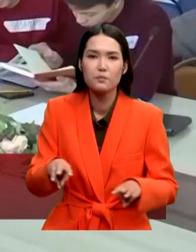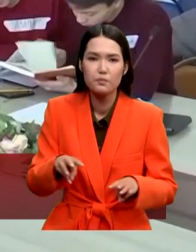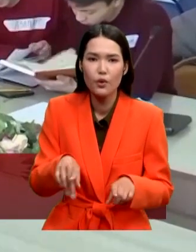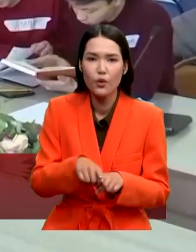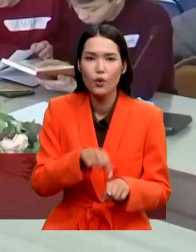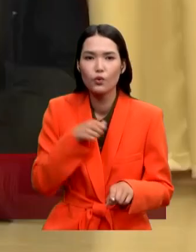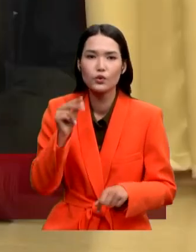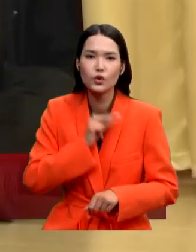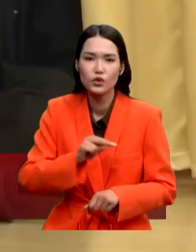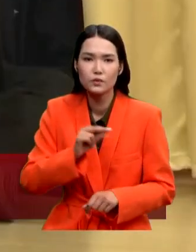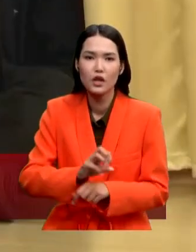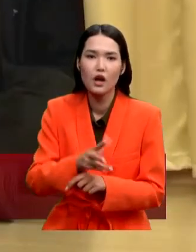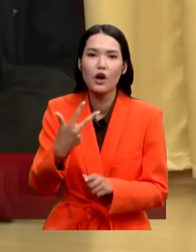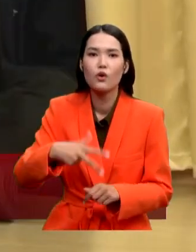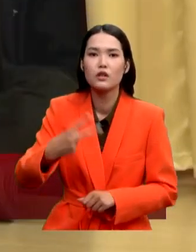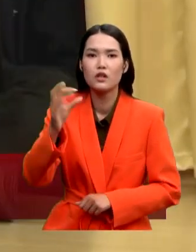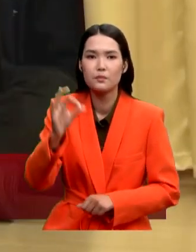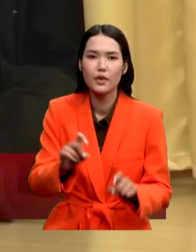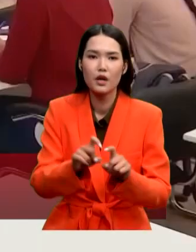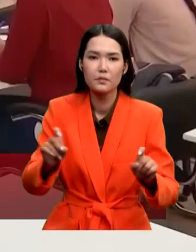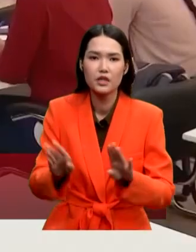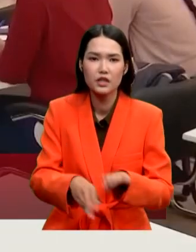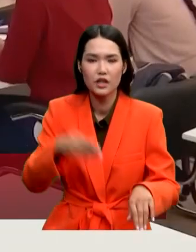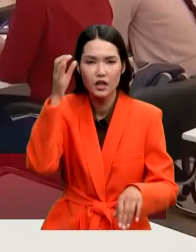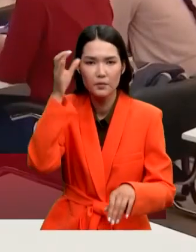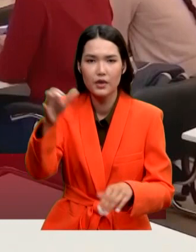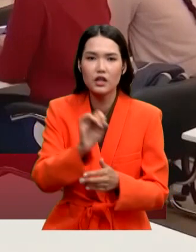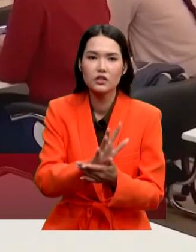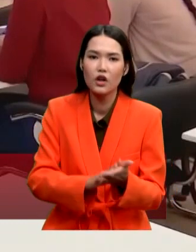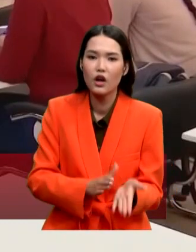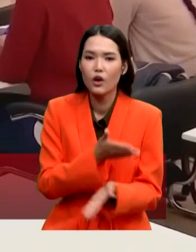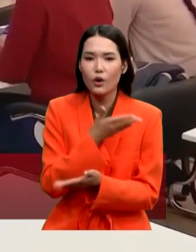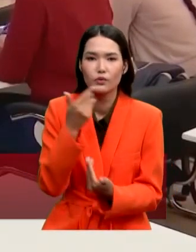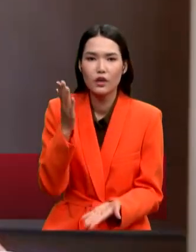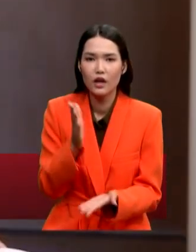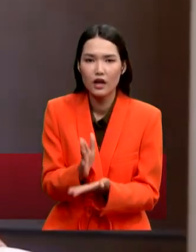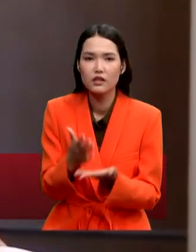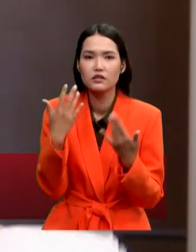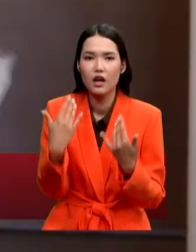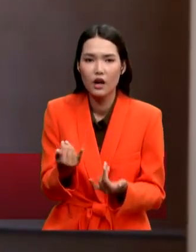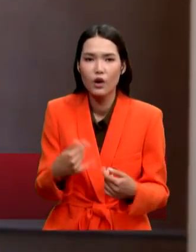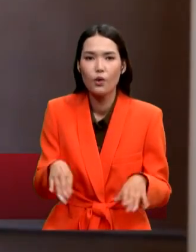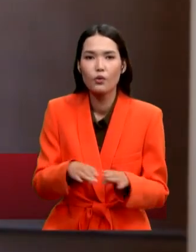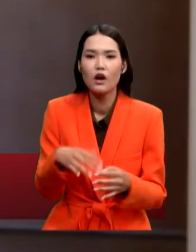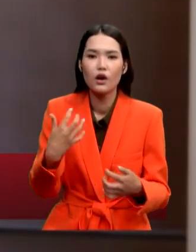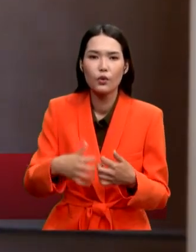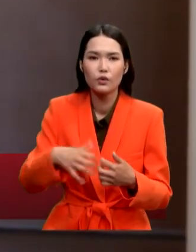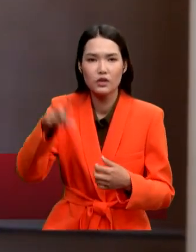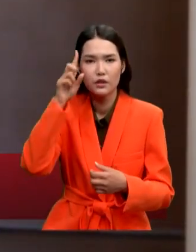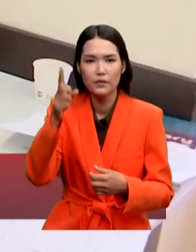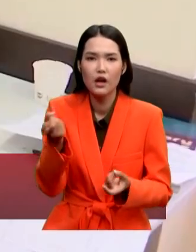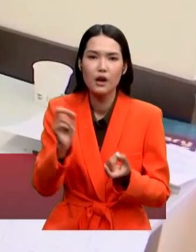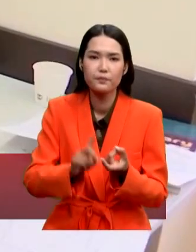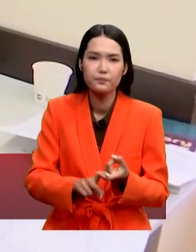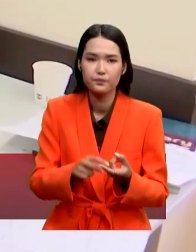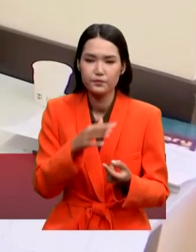жұмыспен қамтығандардың 32% мектептен кейін білім жалғастырмағандар деп отыр. Ал қазір осы орта білімге байланысты да